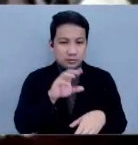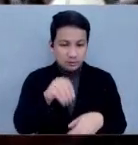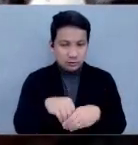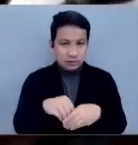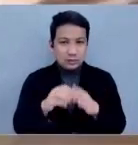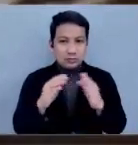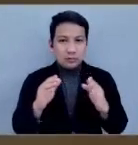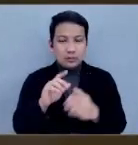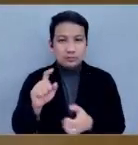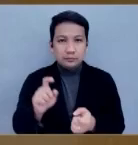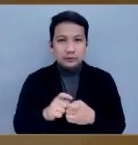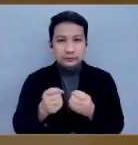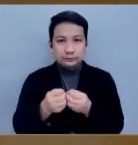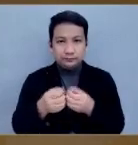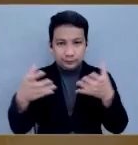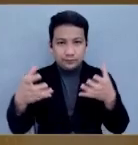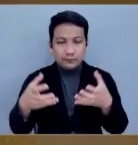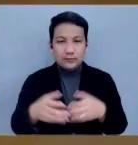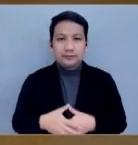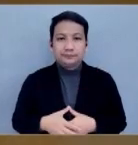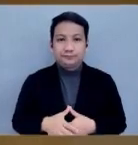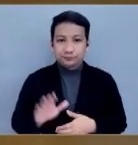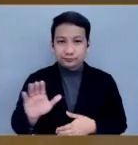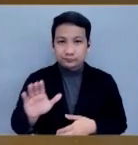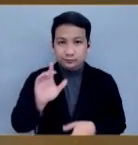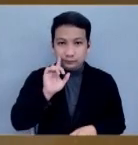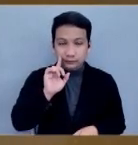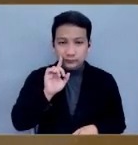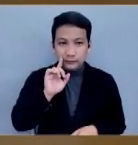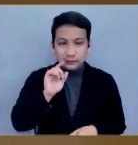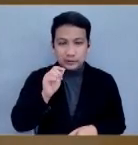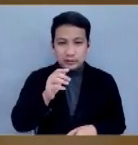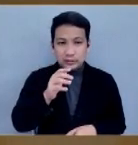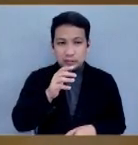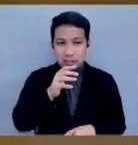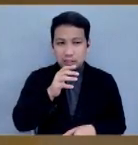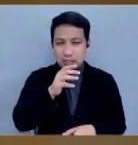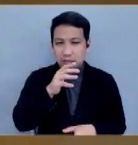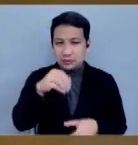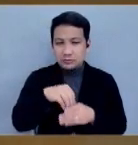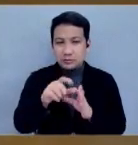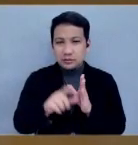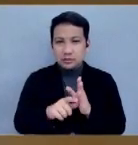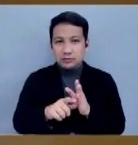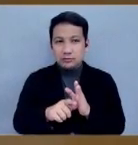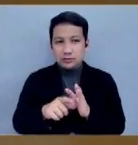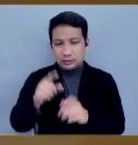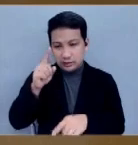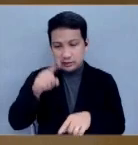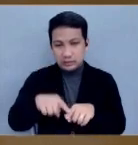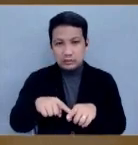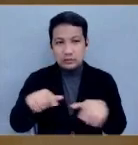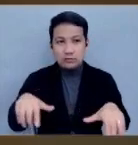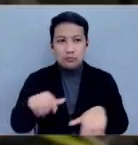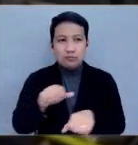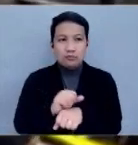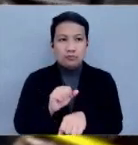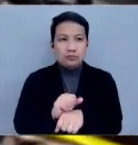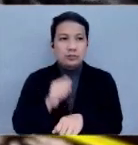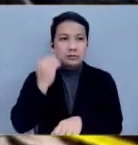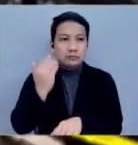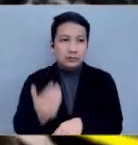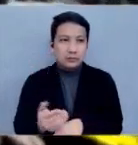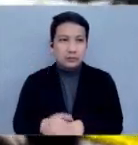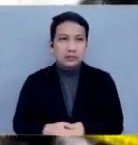itong sumabog, maging ang manugang ni Chito na si Christian Monsanto na namamasukan din sa bodega. Nasawi rin. Patay din